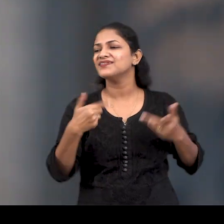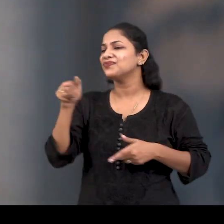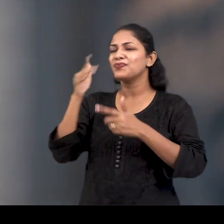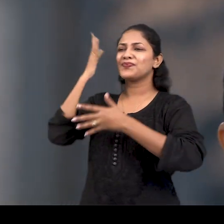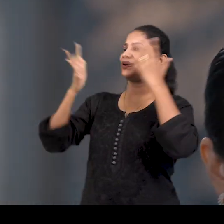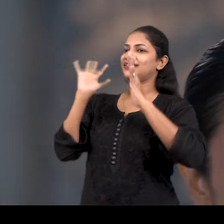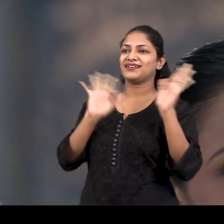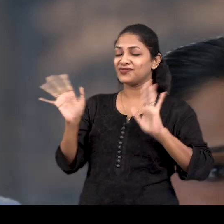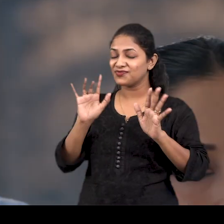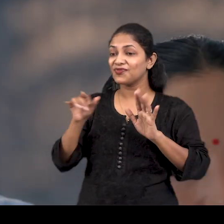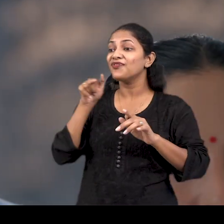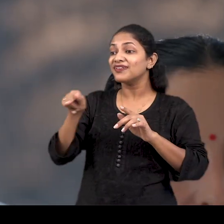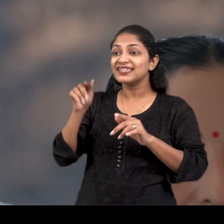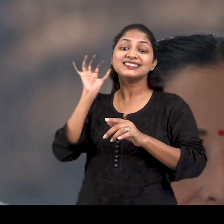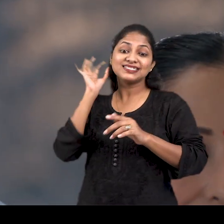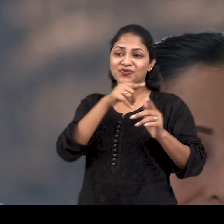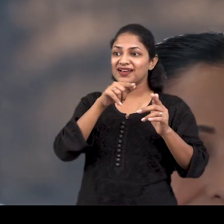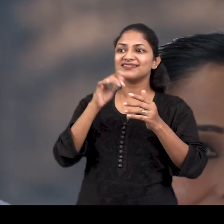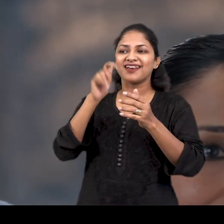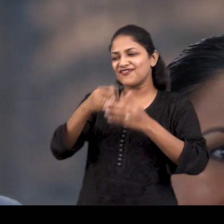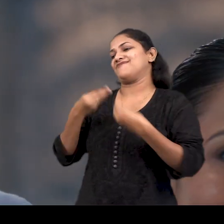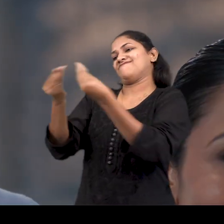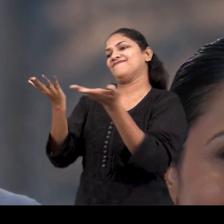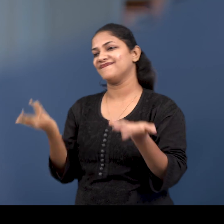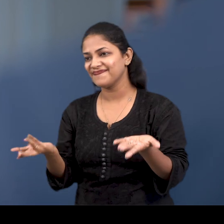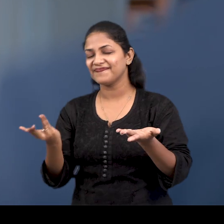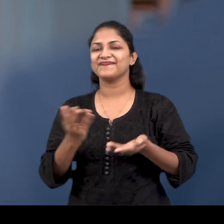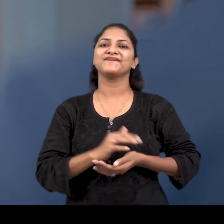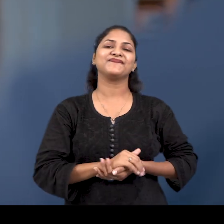ശ്രമിക്കുന്നേ? നീ വിഷമിക്കണ്ട മോളെ, ഈ നിധിയുടെ താക്കോല് നിന്റെ കയ്യിലാ തരാൻ പോകുന്നത്.